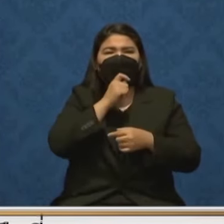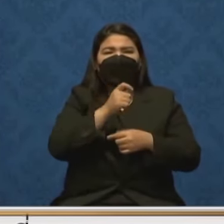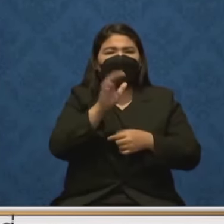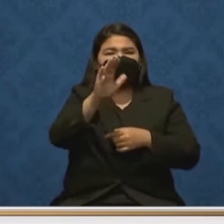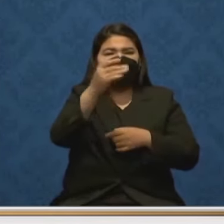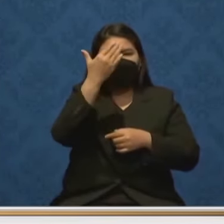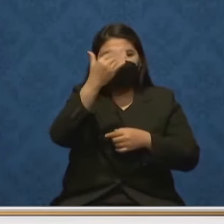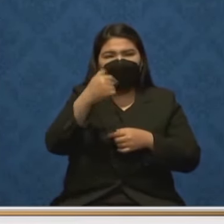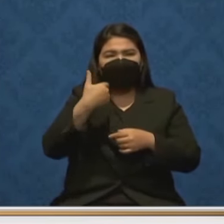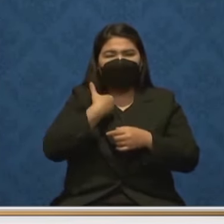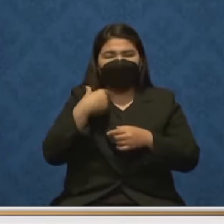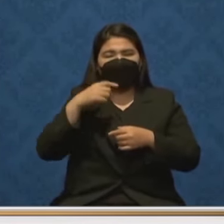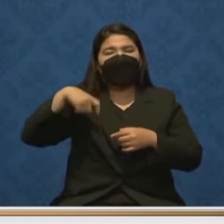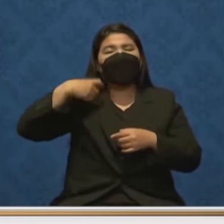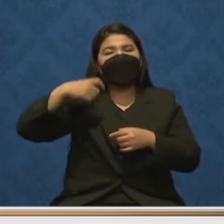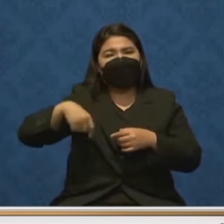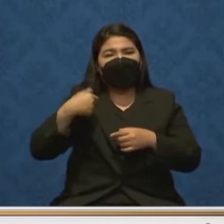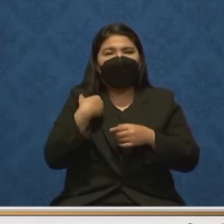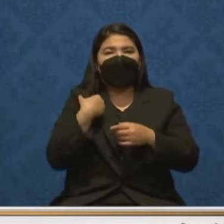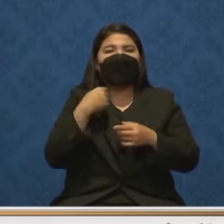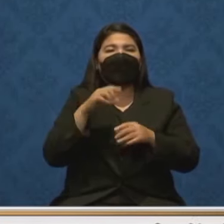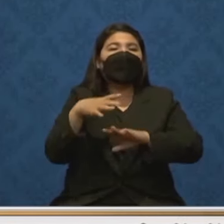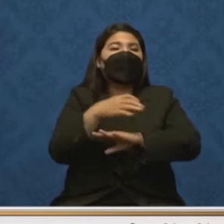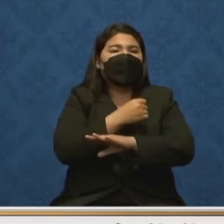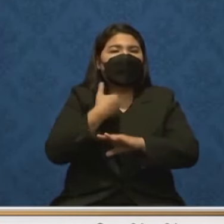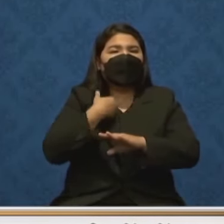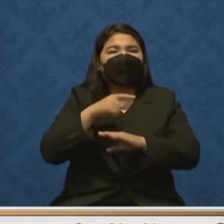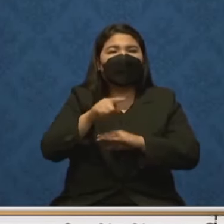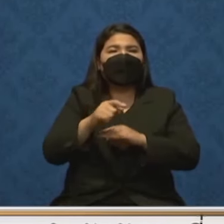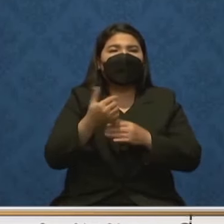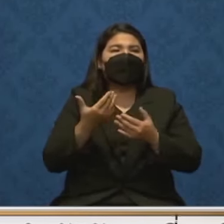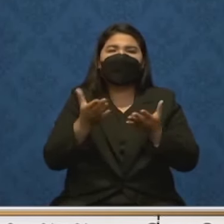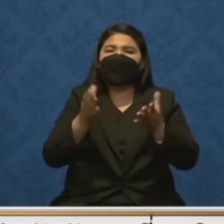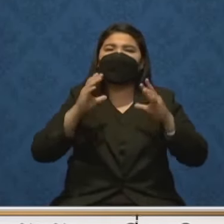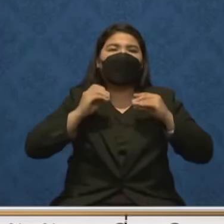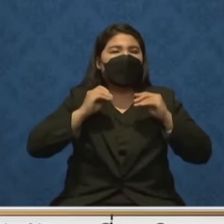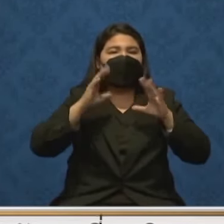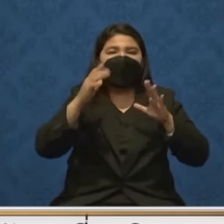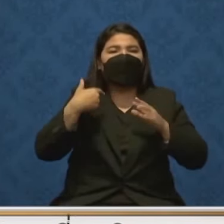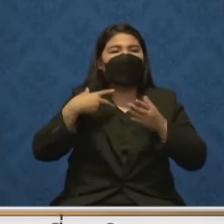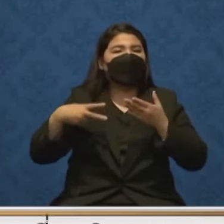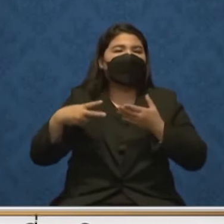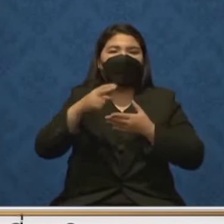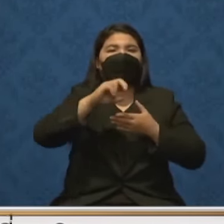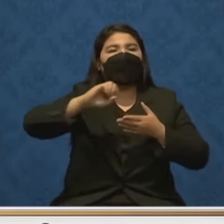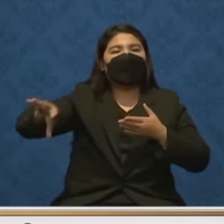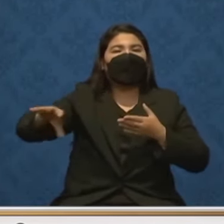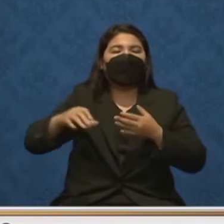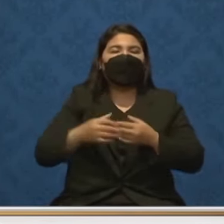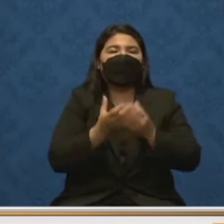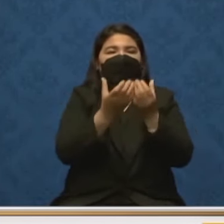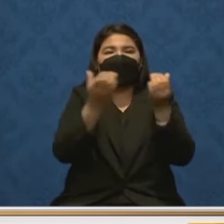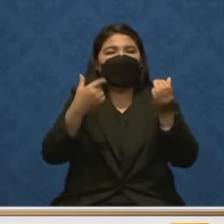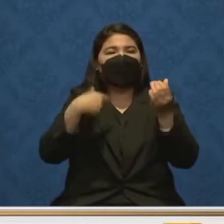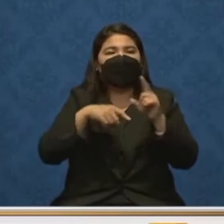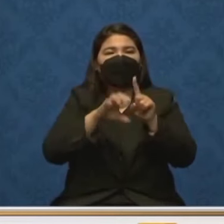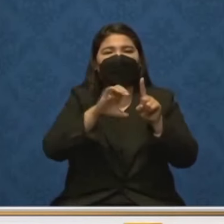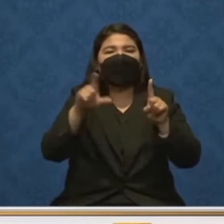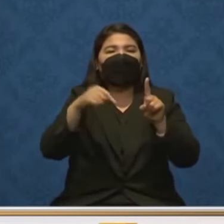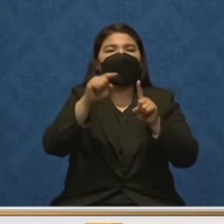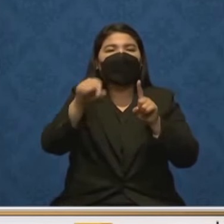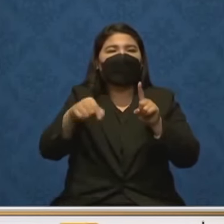ๆที่เป็นสารการเมืองควรจะถูกวิพากษ์วิจารณ์ได้ดิฉันไม่ยอมรับสารแบบนี้ค่ะฉันขอตัดงบประมาณสาระกำหนดออกไปทั้ง 100%